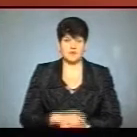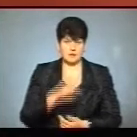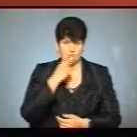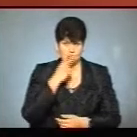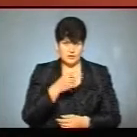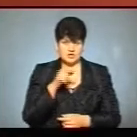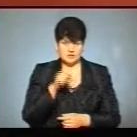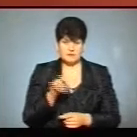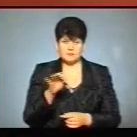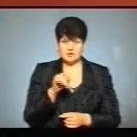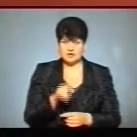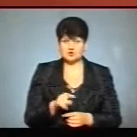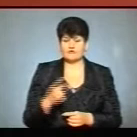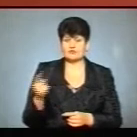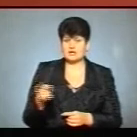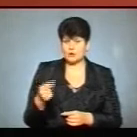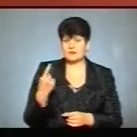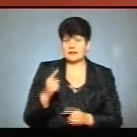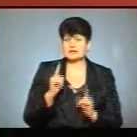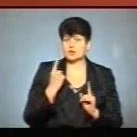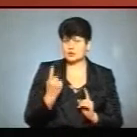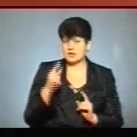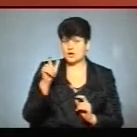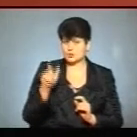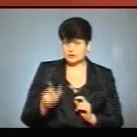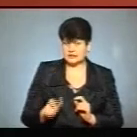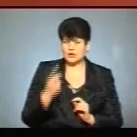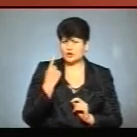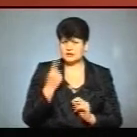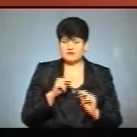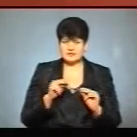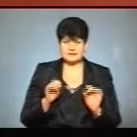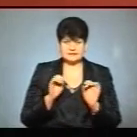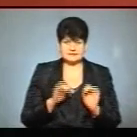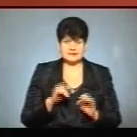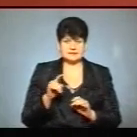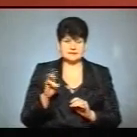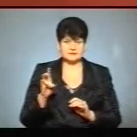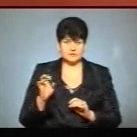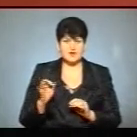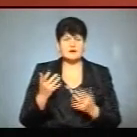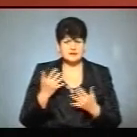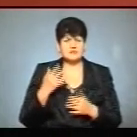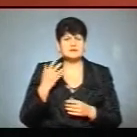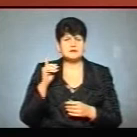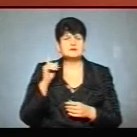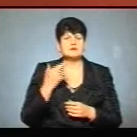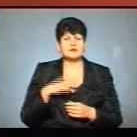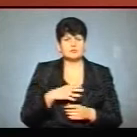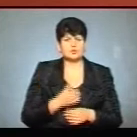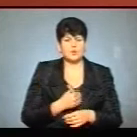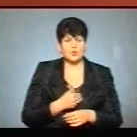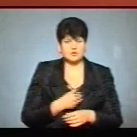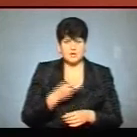Побачили ми про те, що, по-перше, в Тернополі лише одна людина, одна вчителька змогла пройти сертифікацію. Чи знаєте ви, скільки було охочих? І, знову